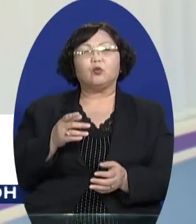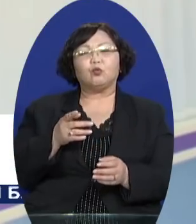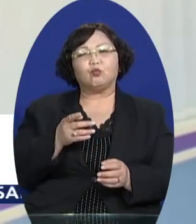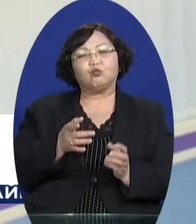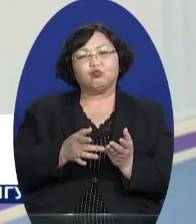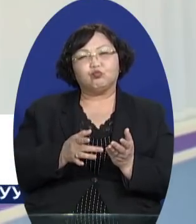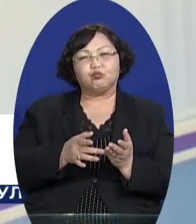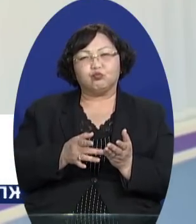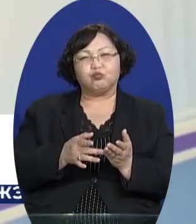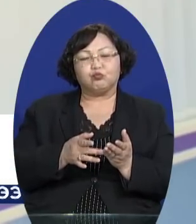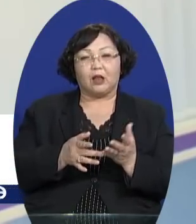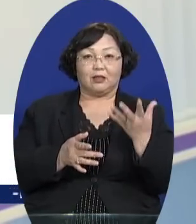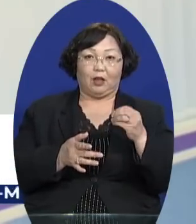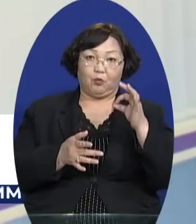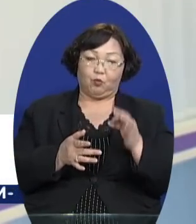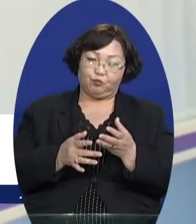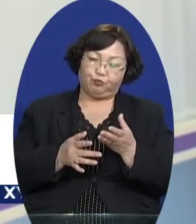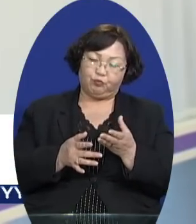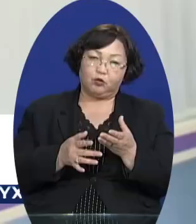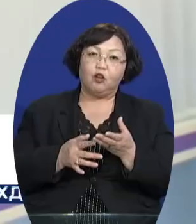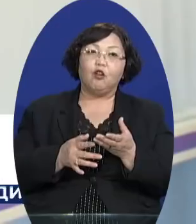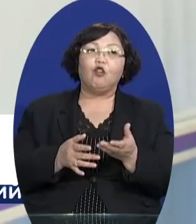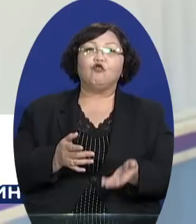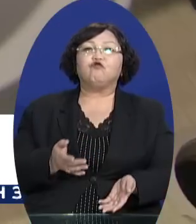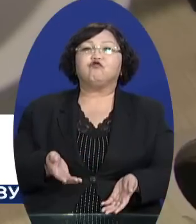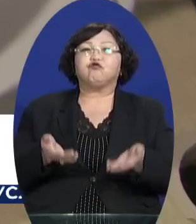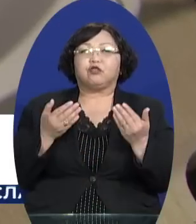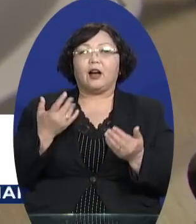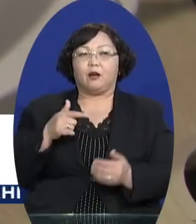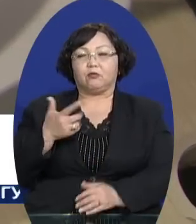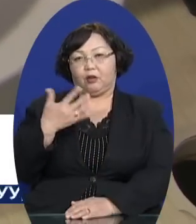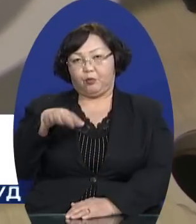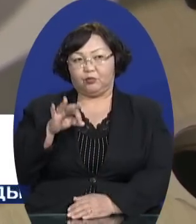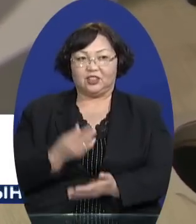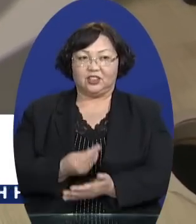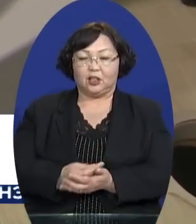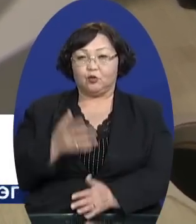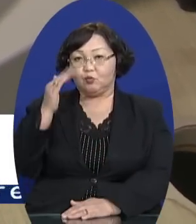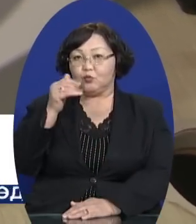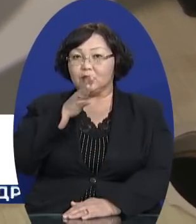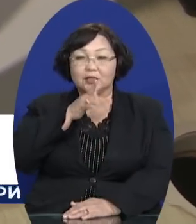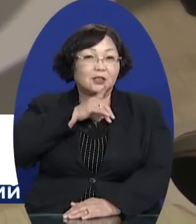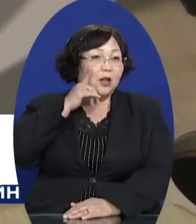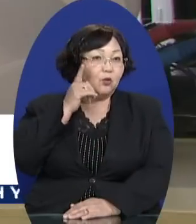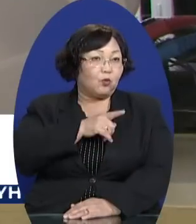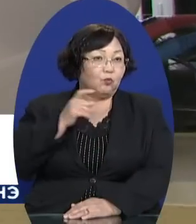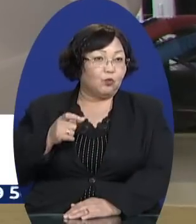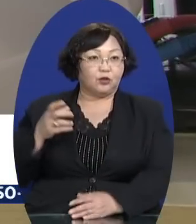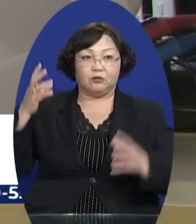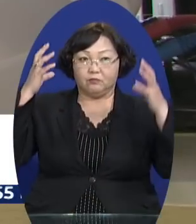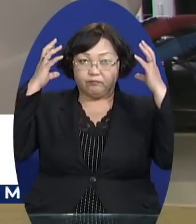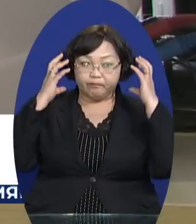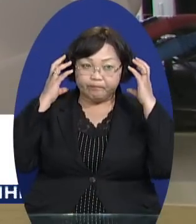хувь. За хөнгөн хэлбэр нь бол нэг 50 орчим хувь ажиллагдж байгаа. Ялангуяа өсвөр насны болон залуучуудын дунд чихвчний